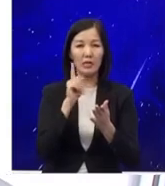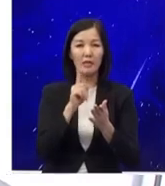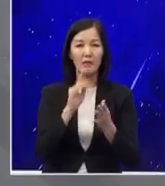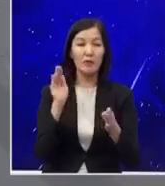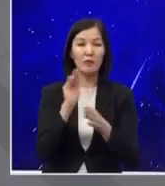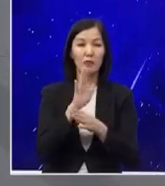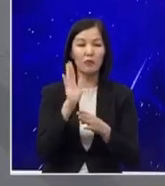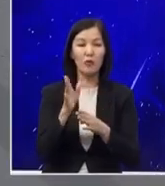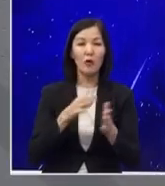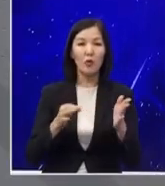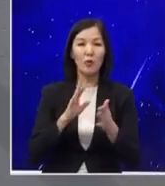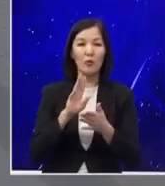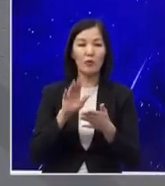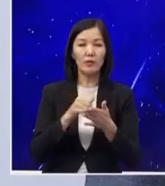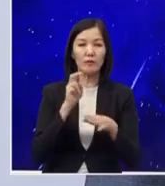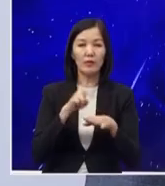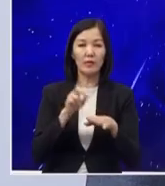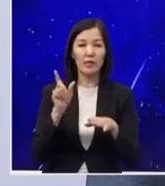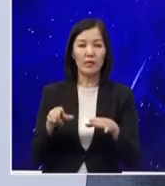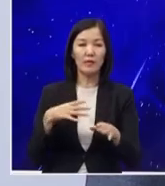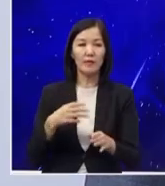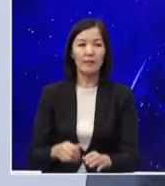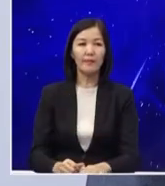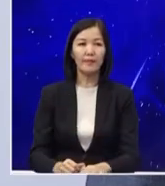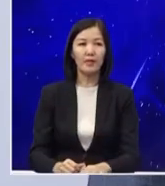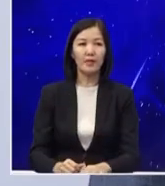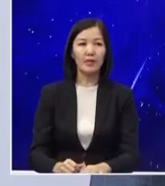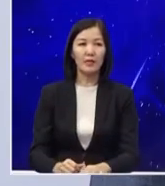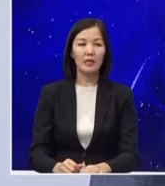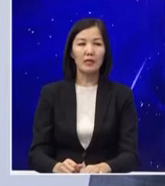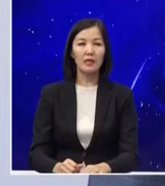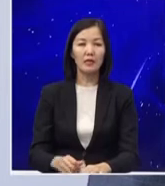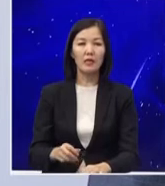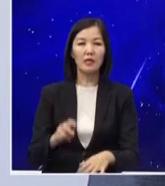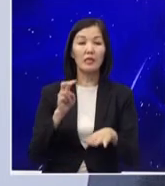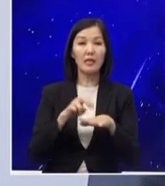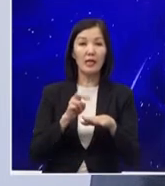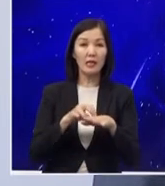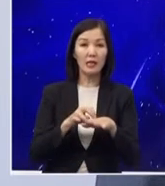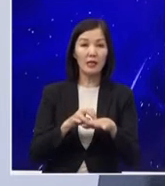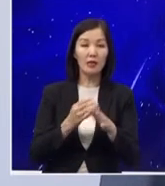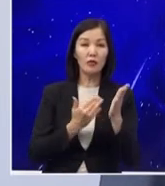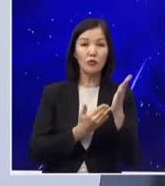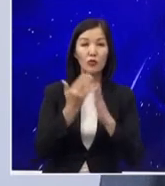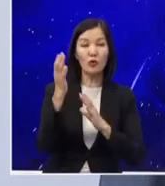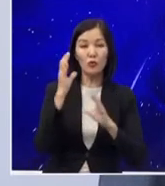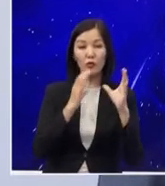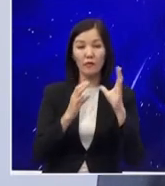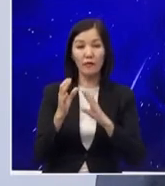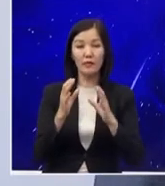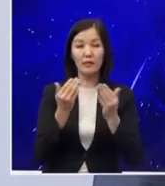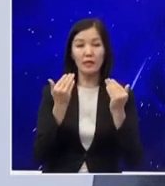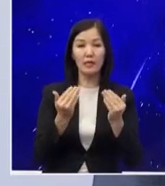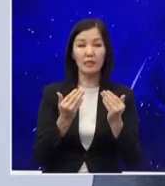толығады дейді облыстың бас дәрігері. Врачтарды жоғары білім орындарынан дәрігерлер жіберіліп отыр